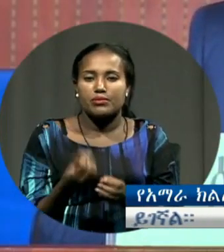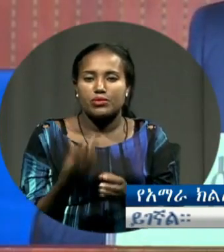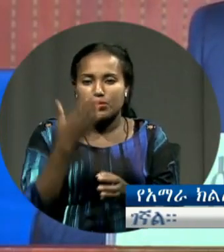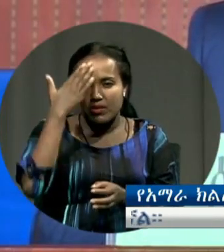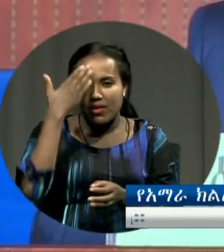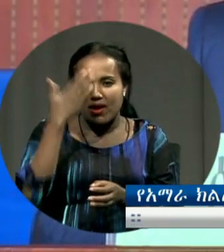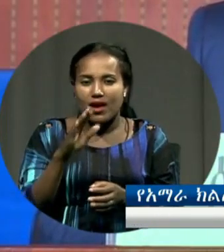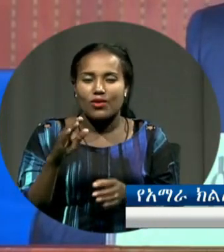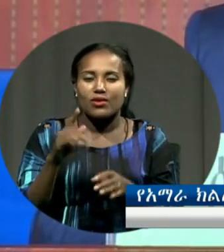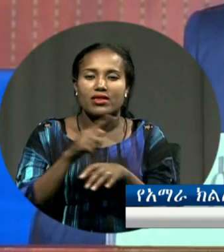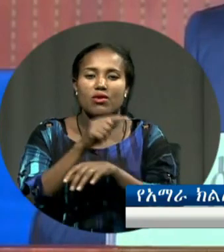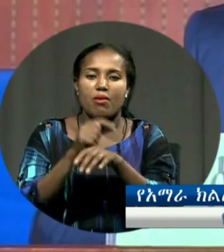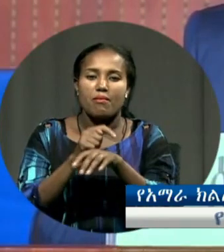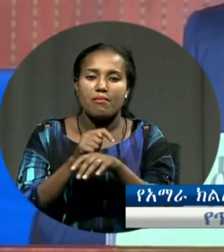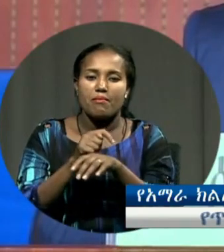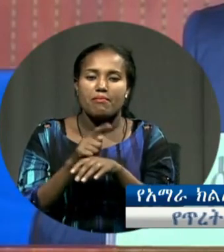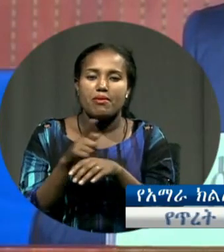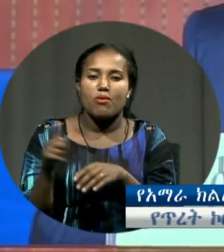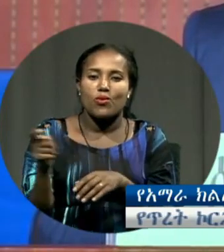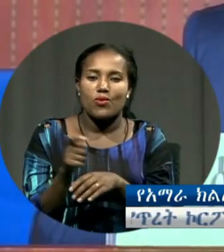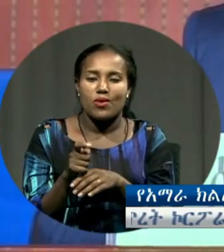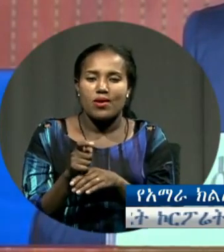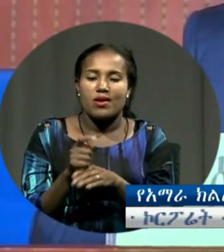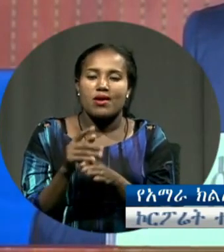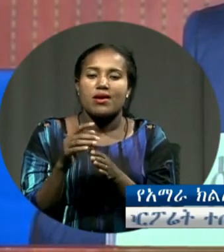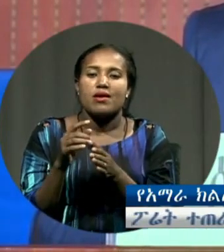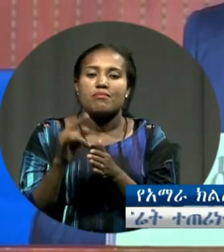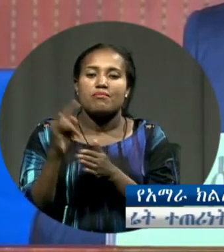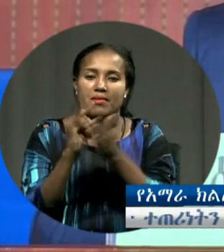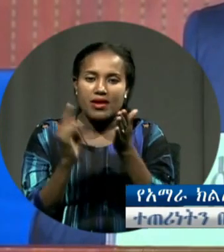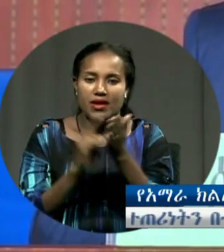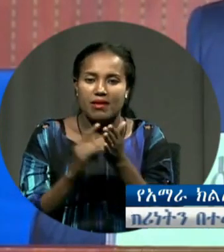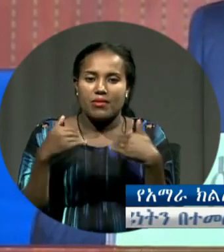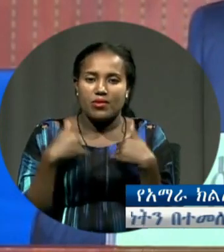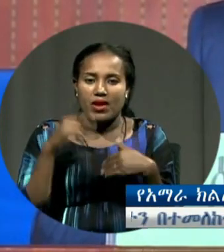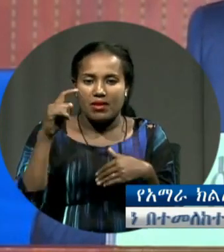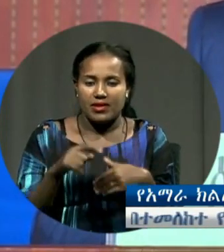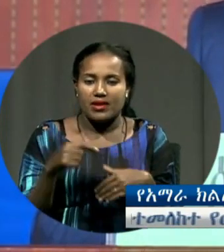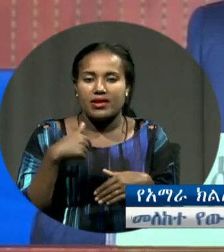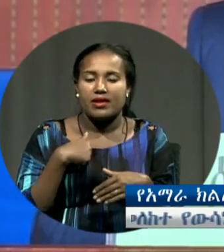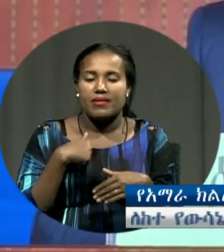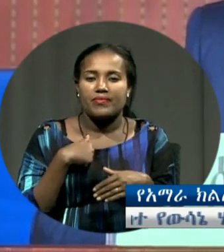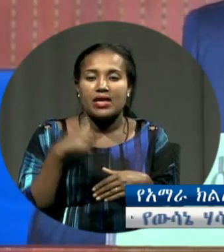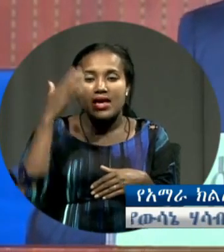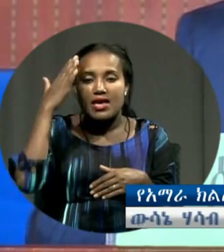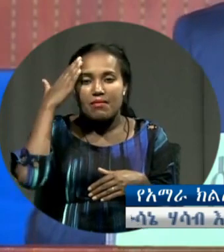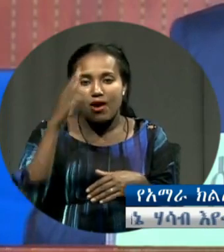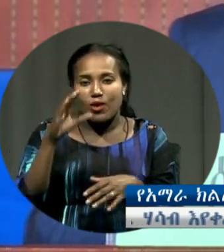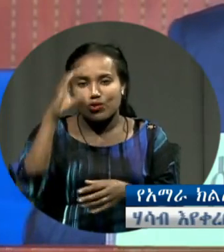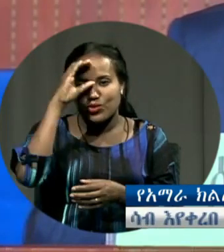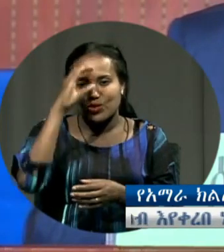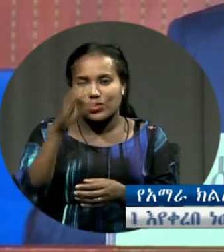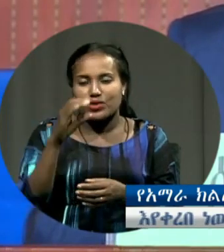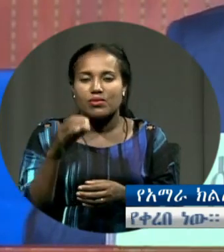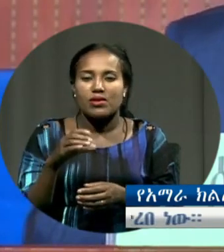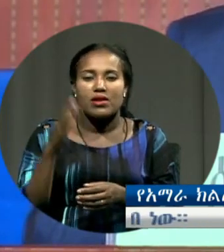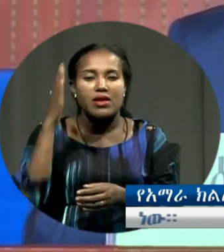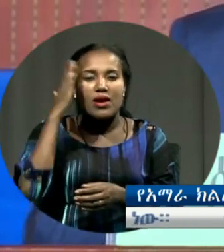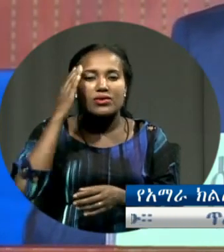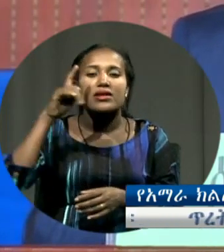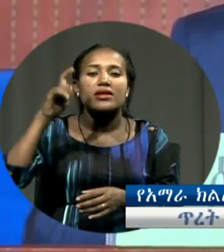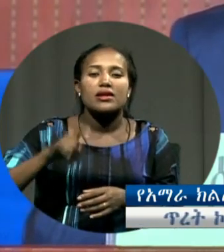የማላቀው ተቋም በመሆኑ ማብራሪያ መኖር አለበት፣ እንደኔ የማያውቁም ሰዎች ሊያውቁት ይገባል